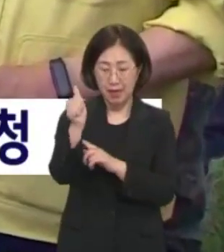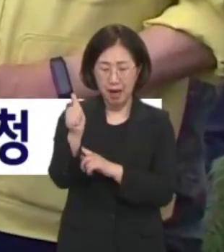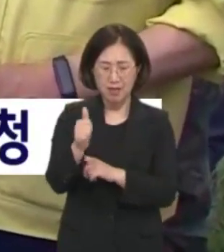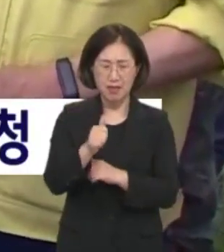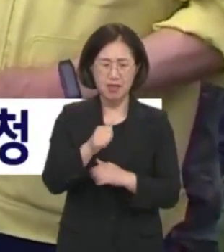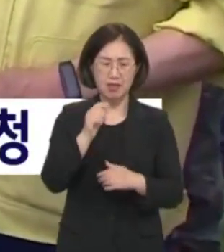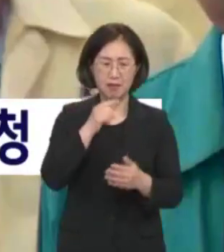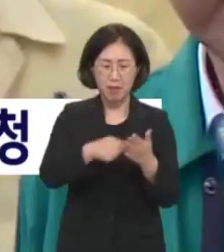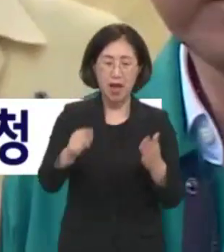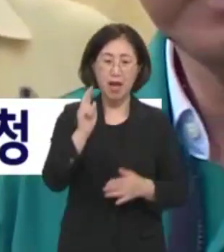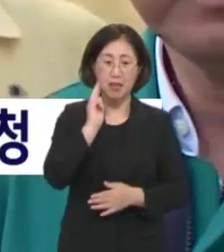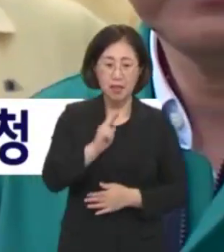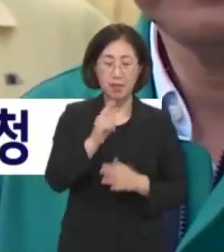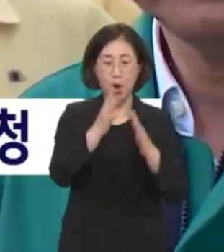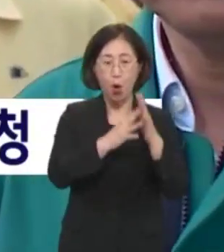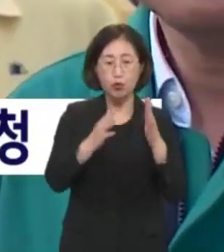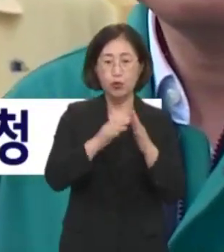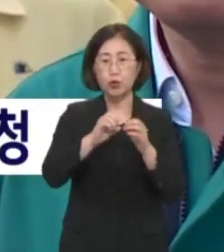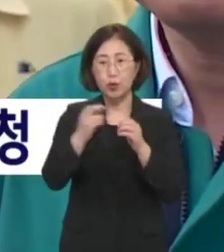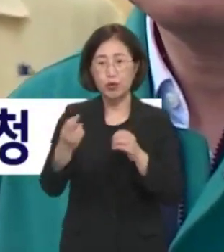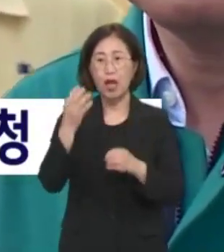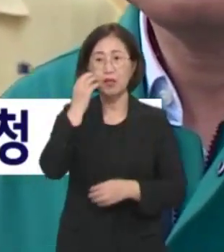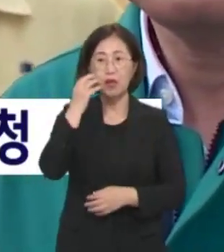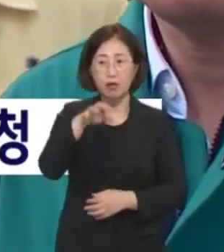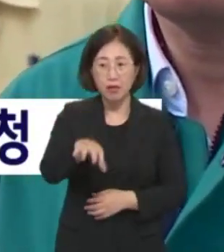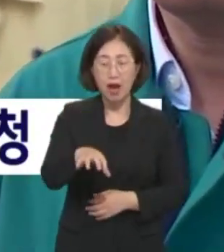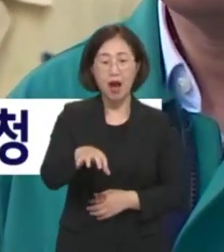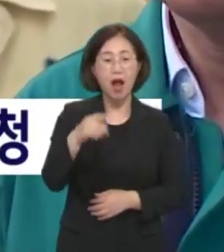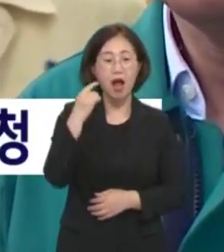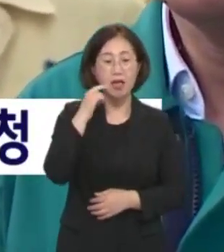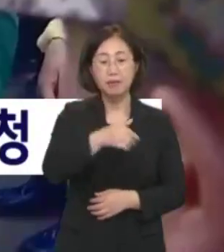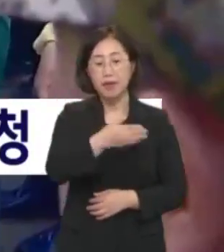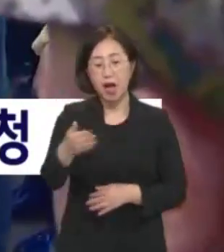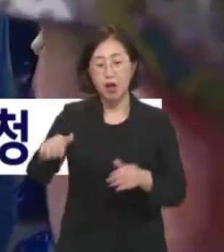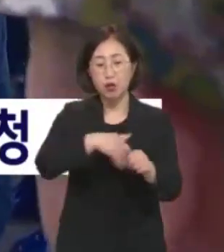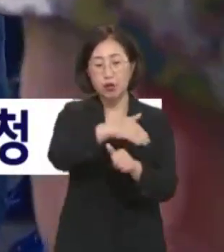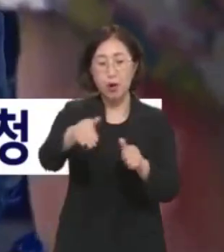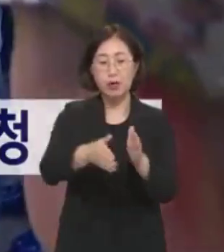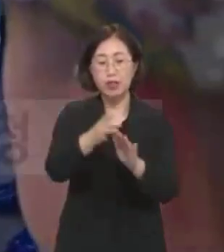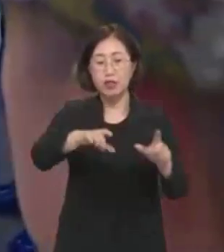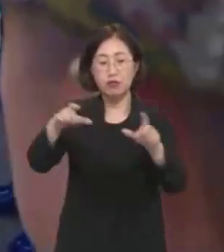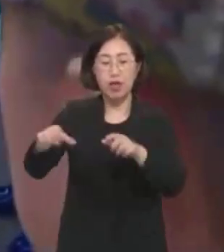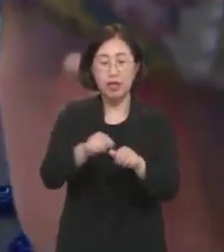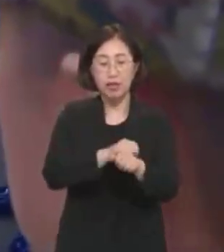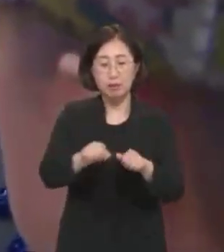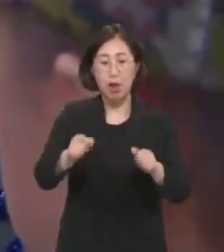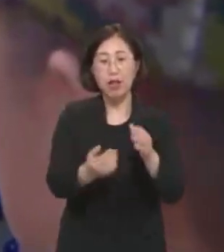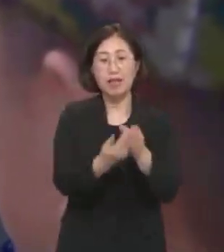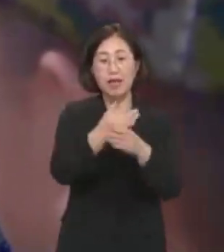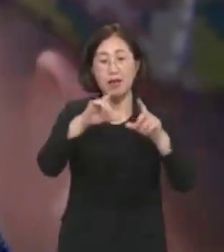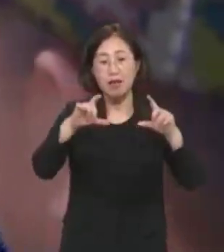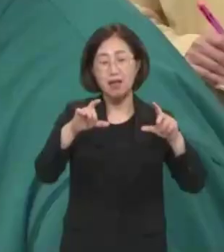극심했던 논산, 부여, 공주, 청양 등 금강 주변 시군에 대한 특별재난지역 선포를 정부에 요청했습니다.